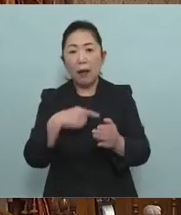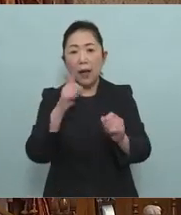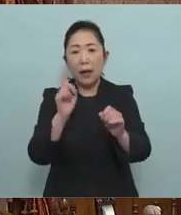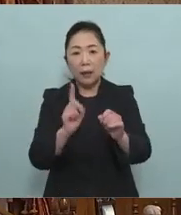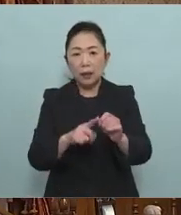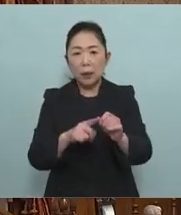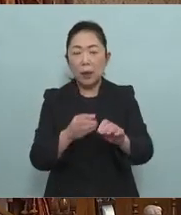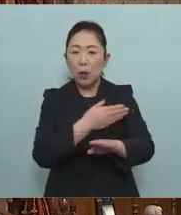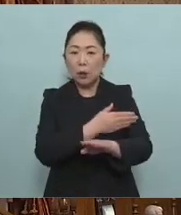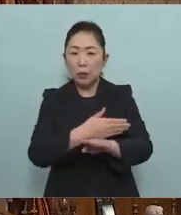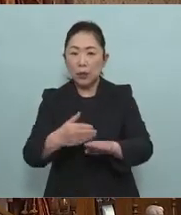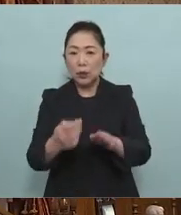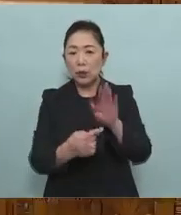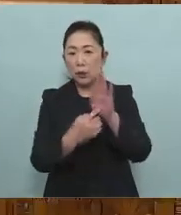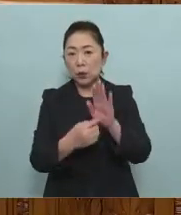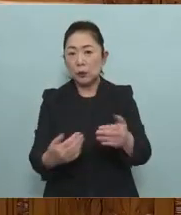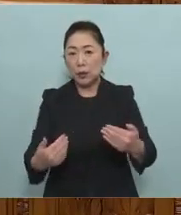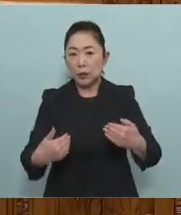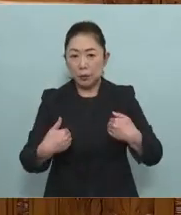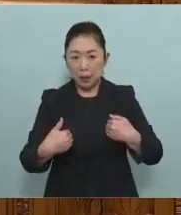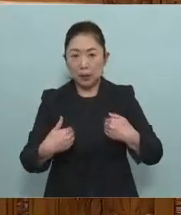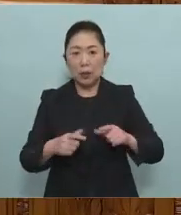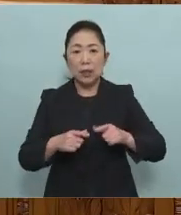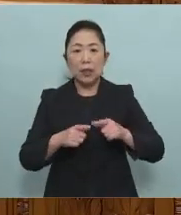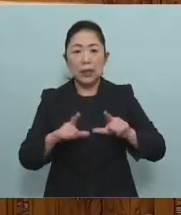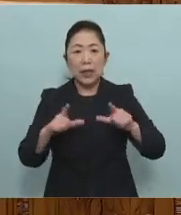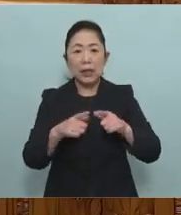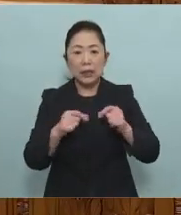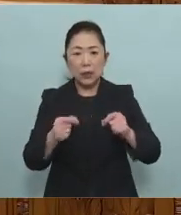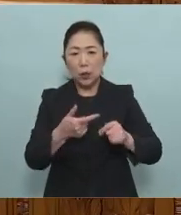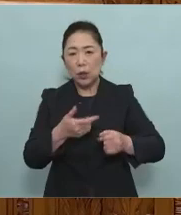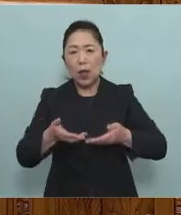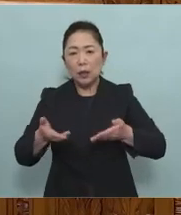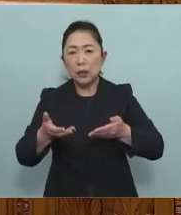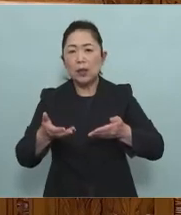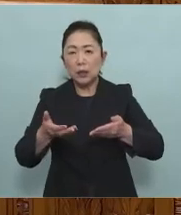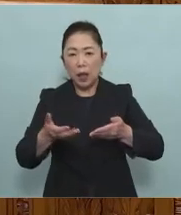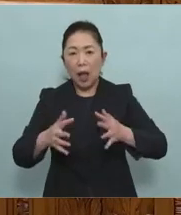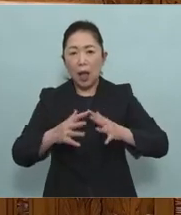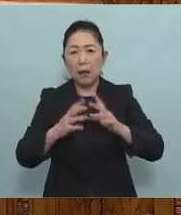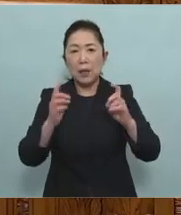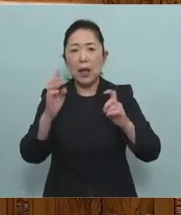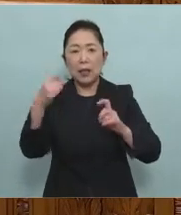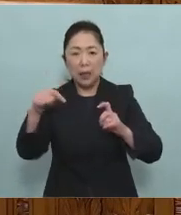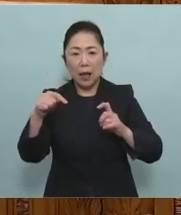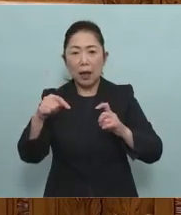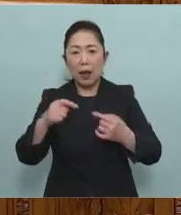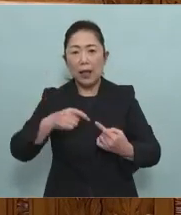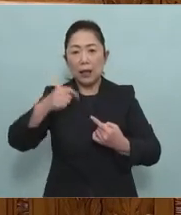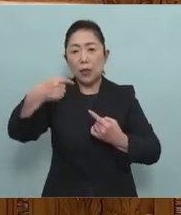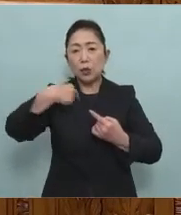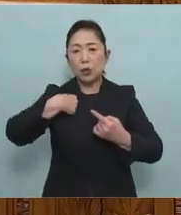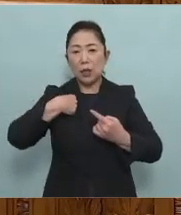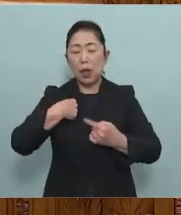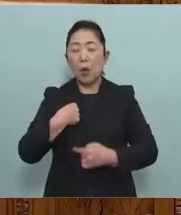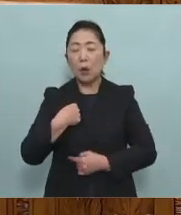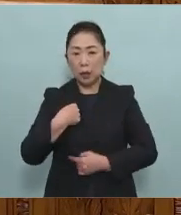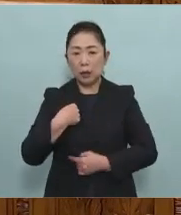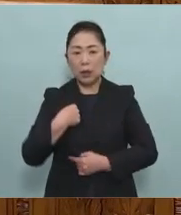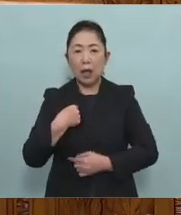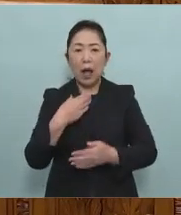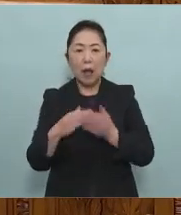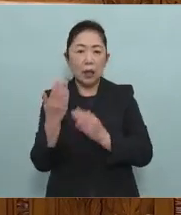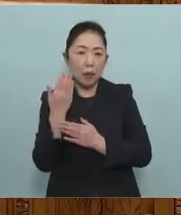筋を示すべきです。東日本大震災の被災地である宮城県選出の国会議員として、総理に改めて問います